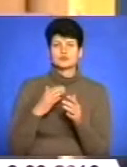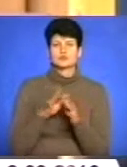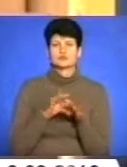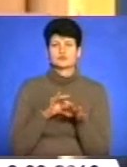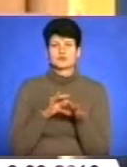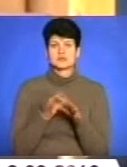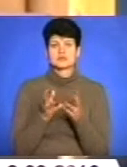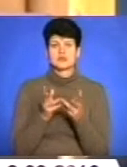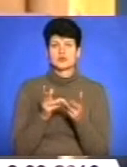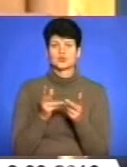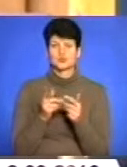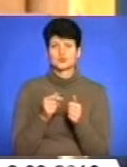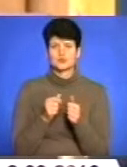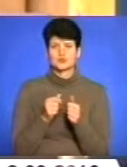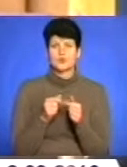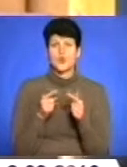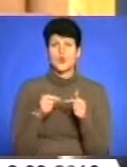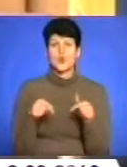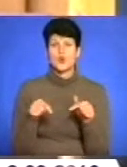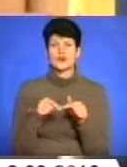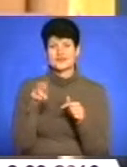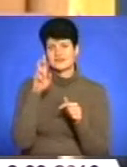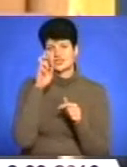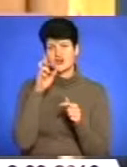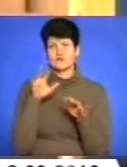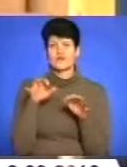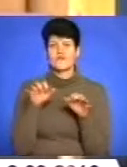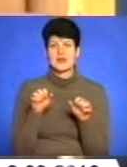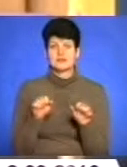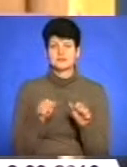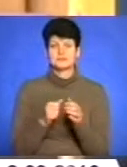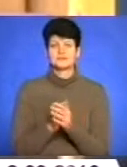рахунок органів державної влади,